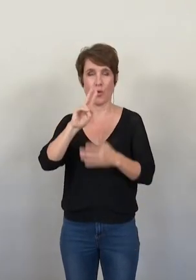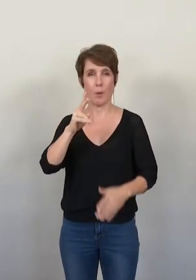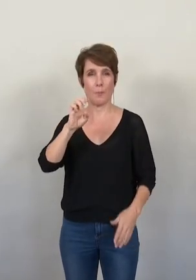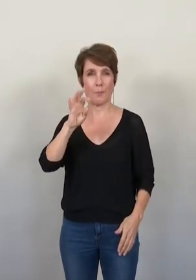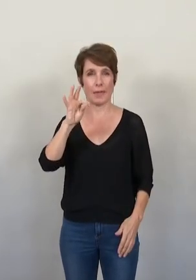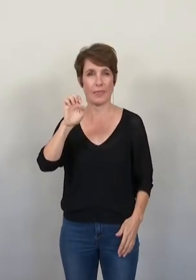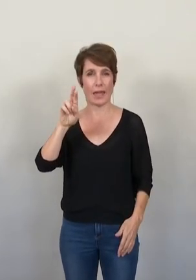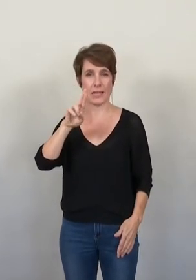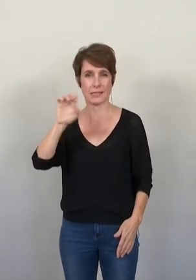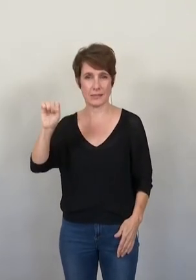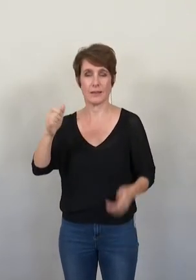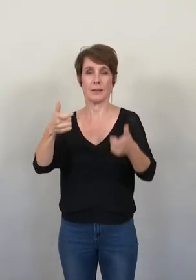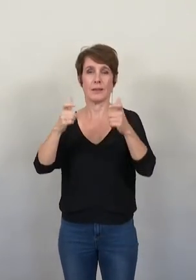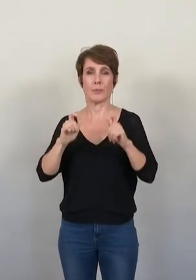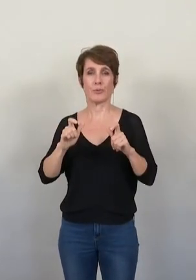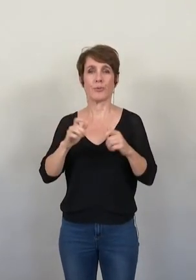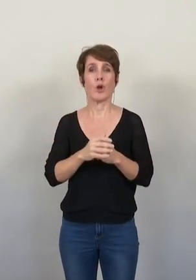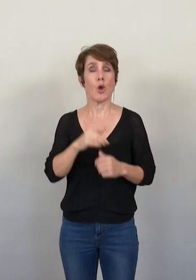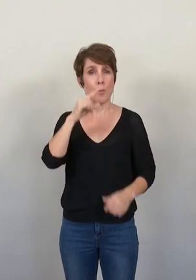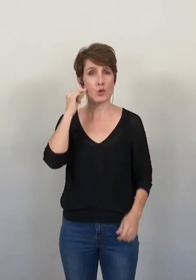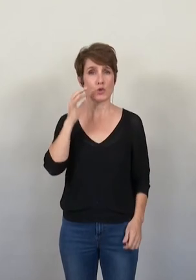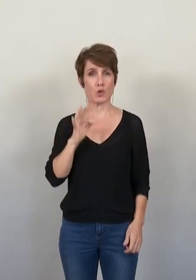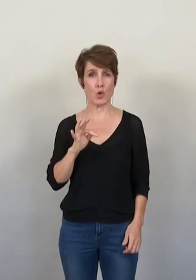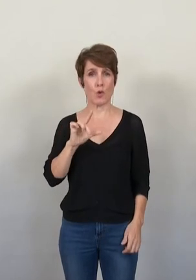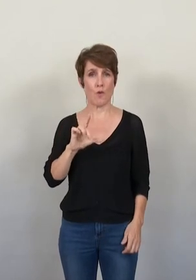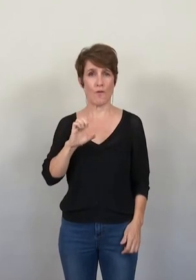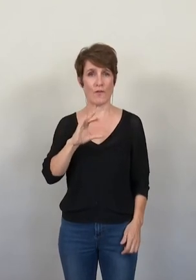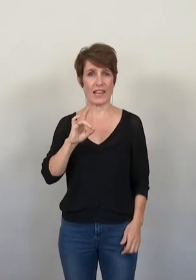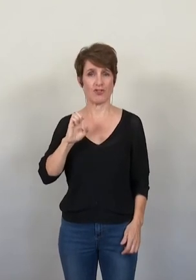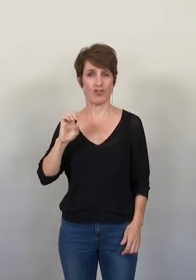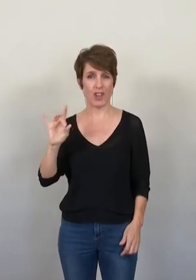ben Delphine Béranger